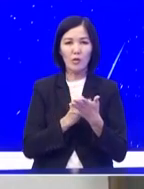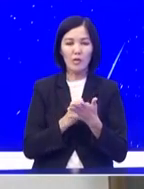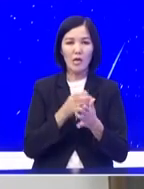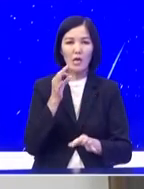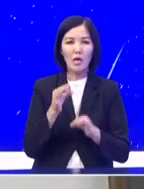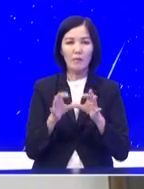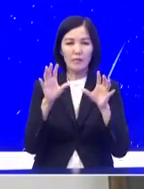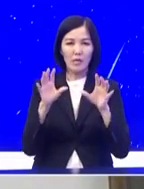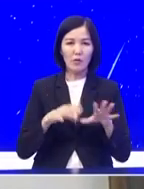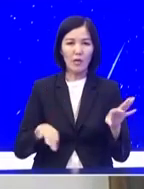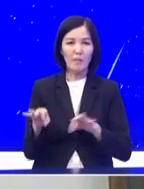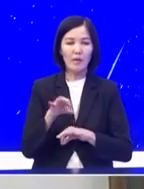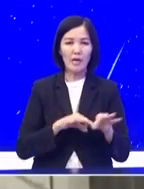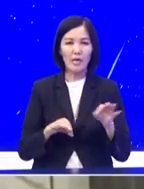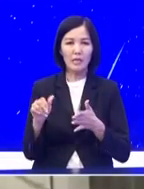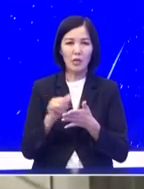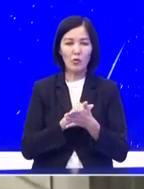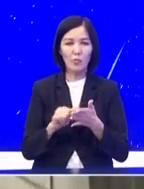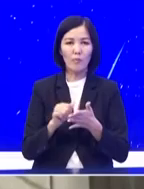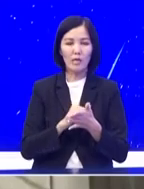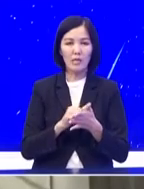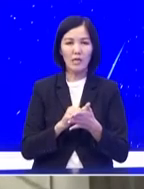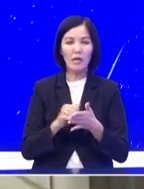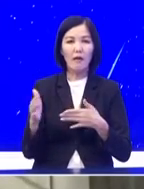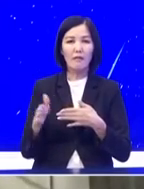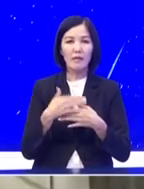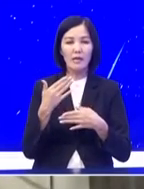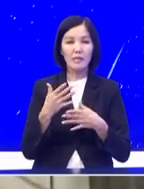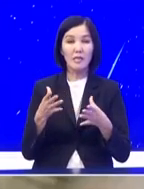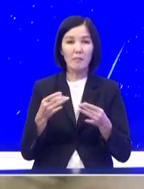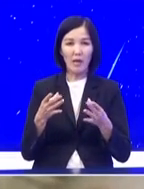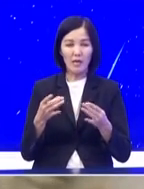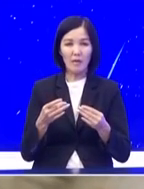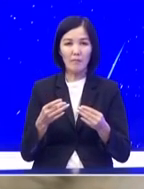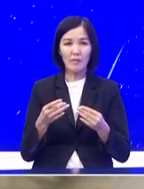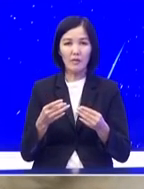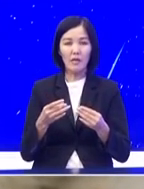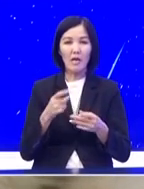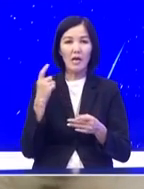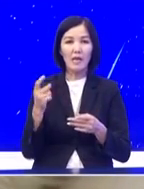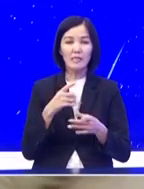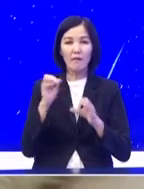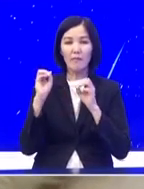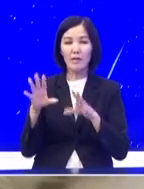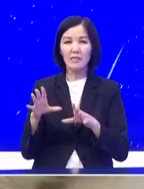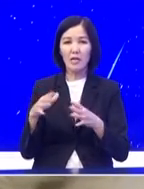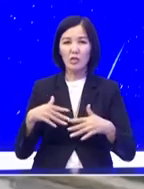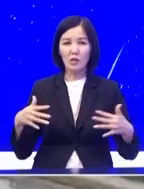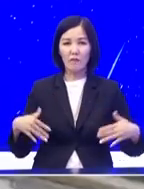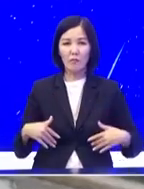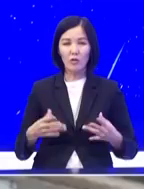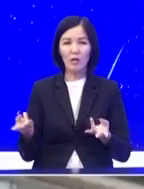обсудят законопроект. Авторы документа считают действующее наказание слишком мягким. Нередко хозяева бросают своих питомцев,